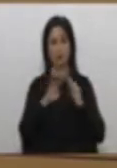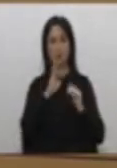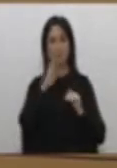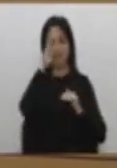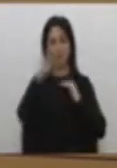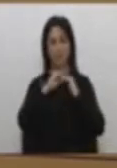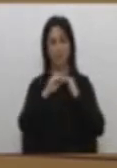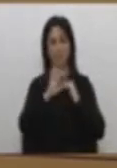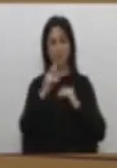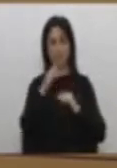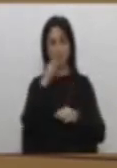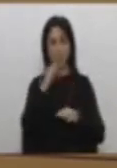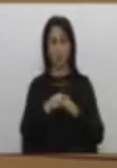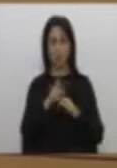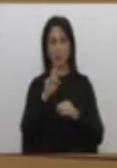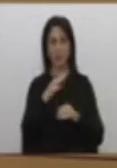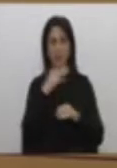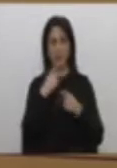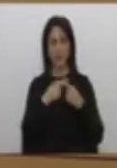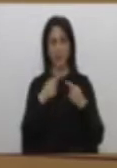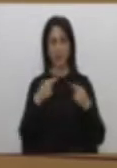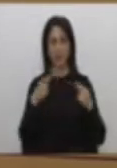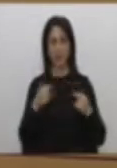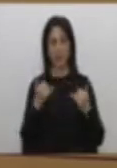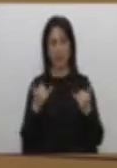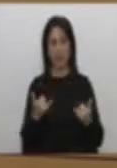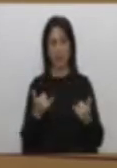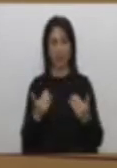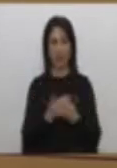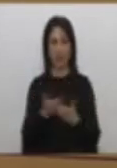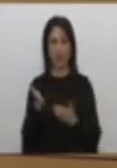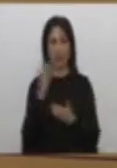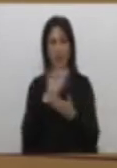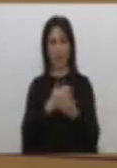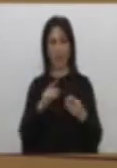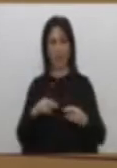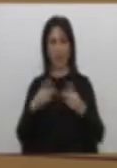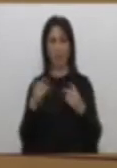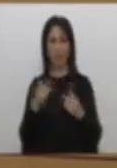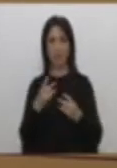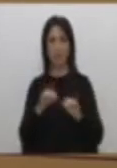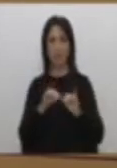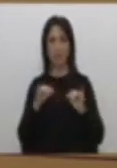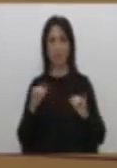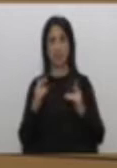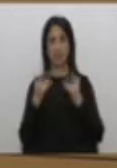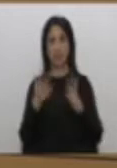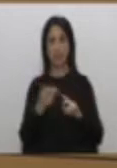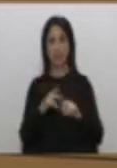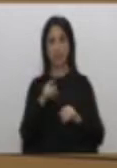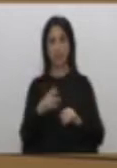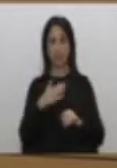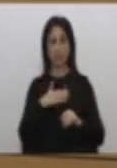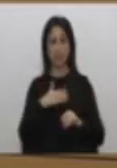танасторобис, социалури пасухис беблобис да беври схва, ахал этапзе гадакуана саджироебс. Ганвитареба моитхова эс да